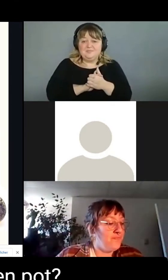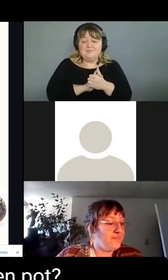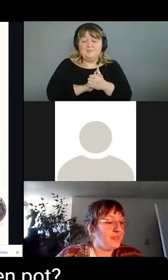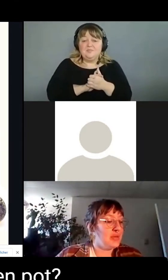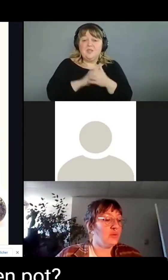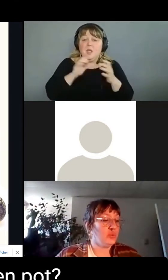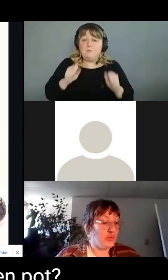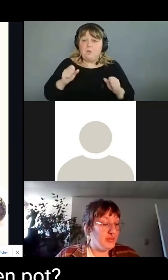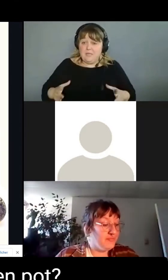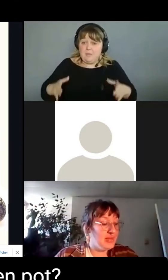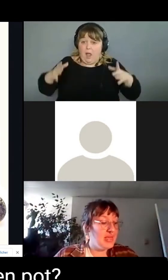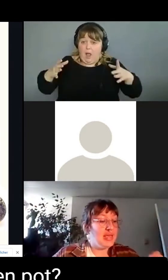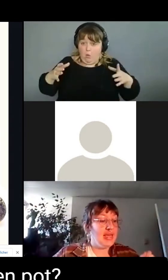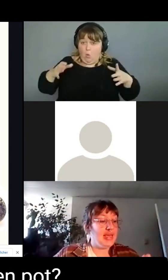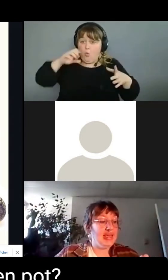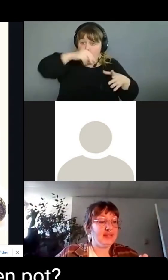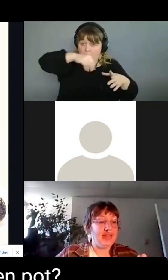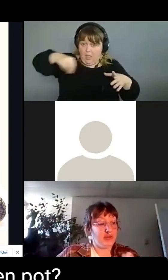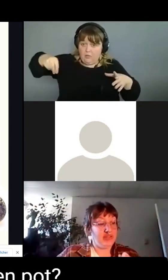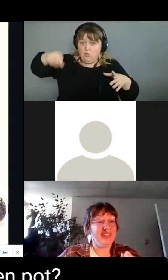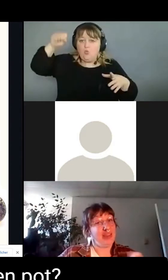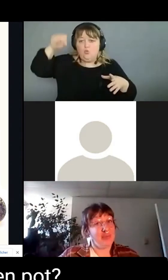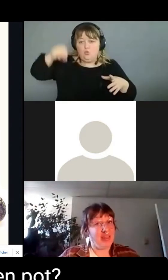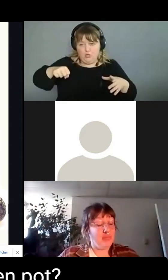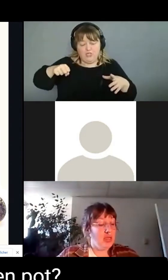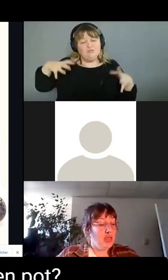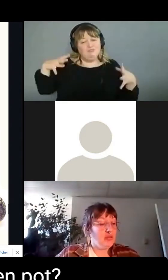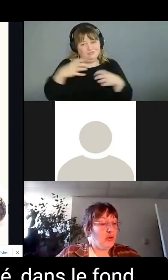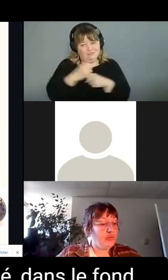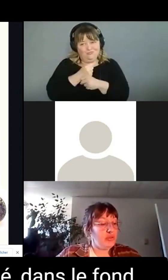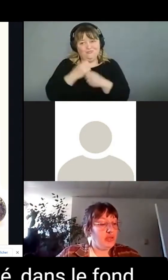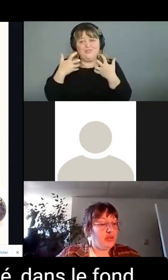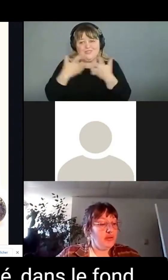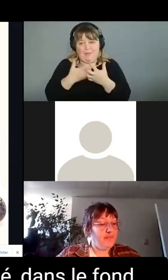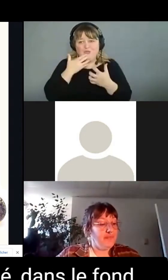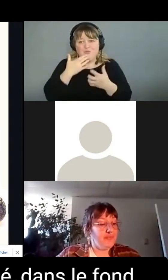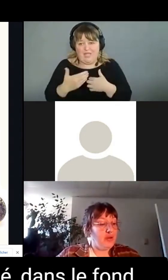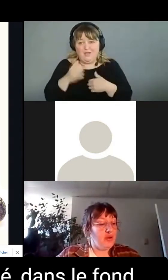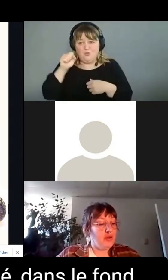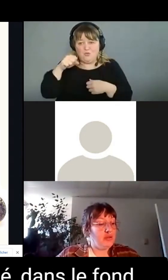pot? Oui, et ça réussit très bien. Donc,